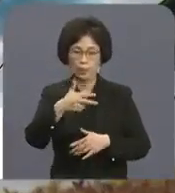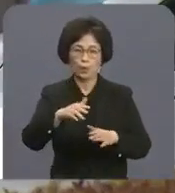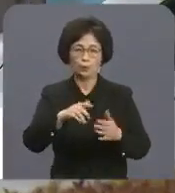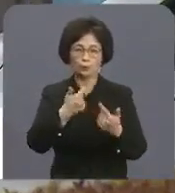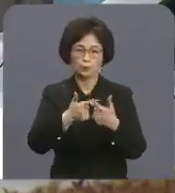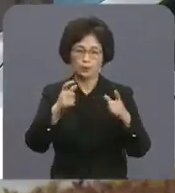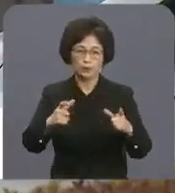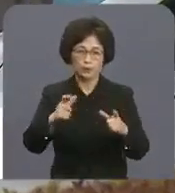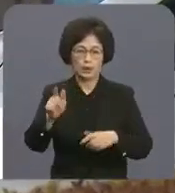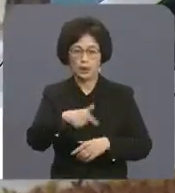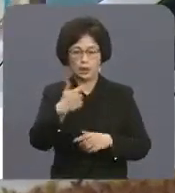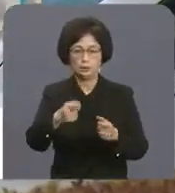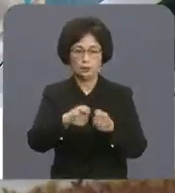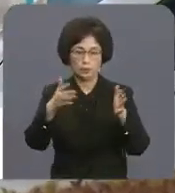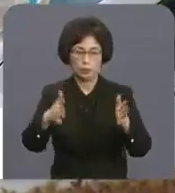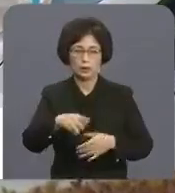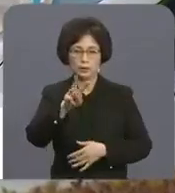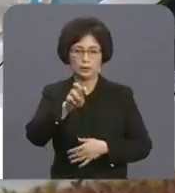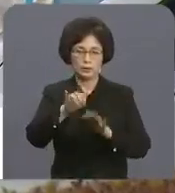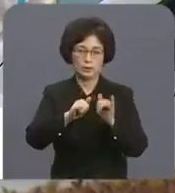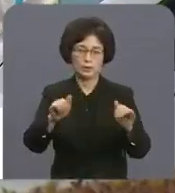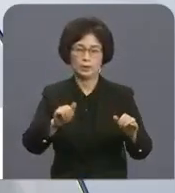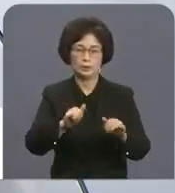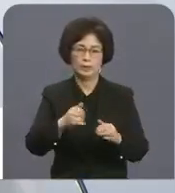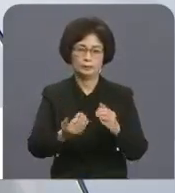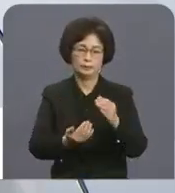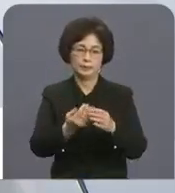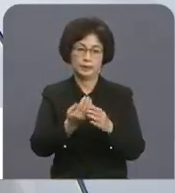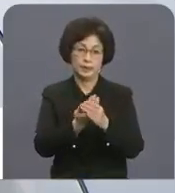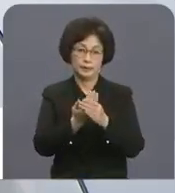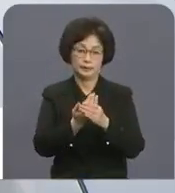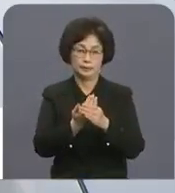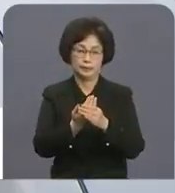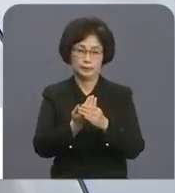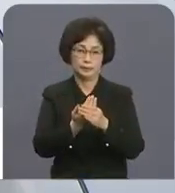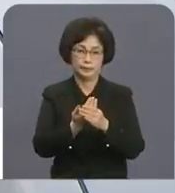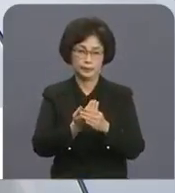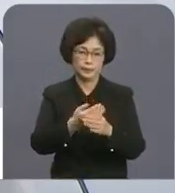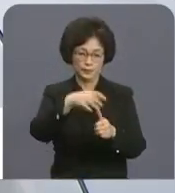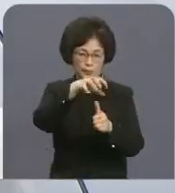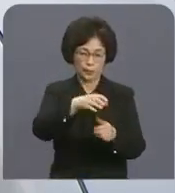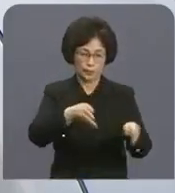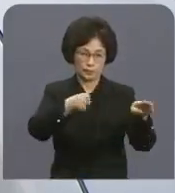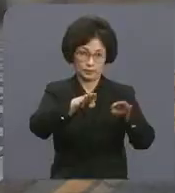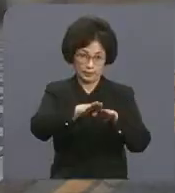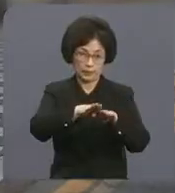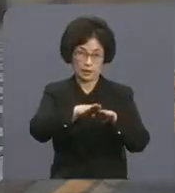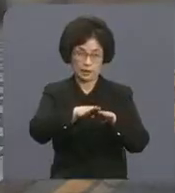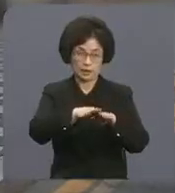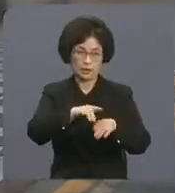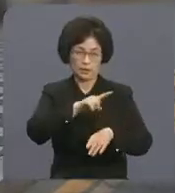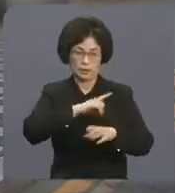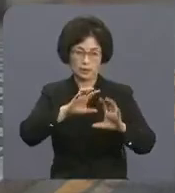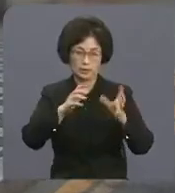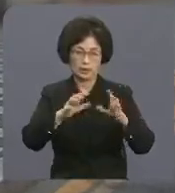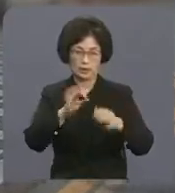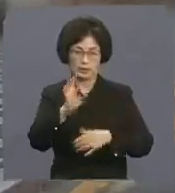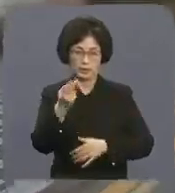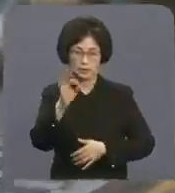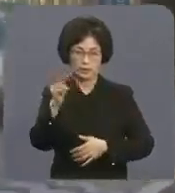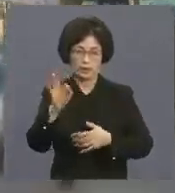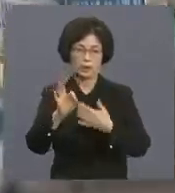하루 사이 33명의 신규 확진자가 나왔습니다. 동일 집단 격리가 진행 중인 제1나라